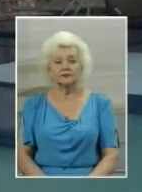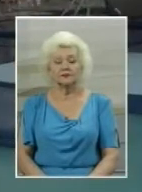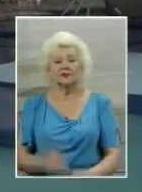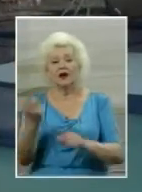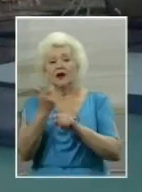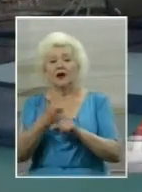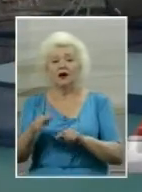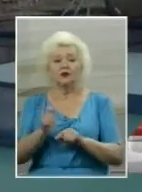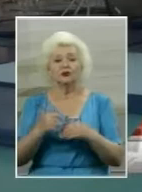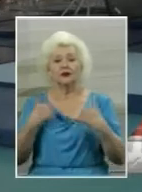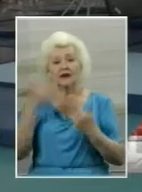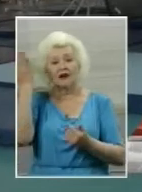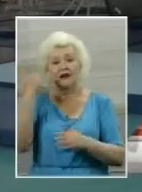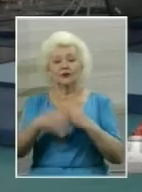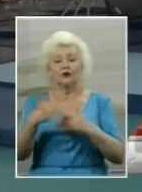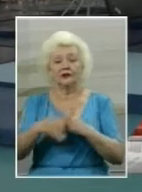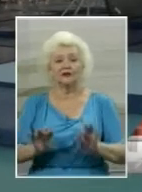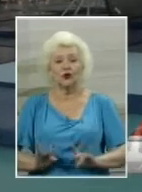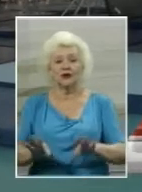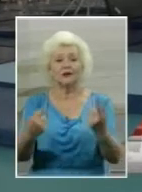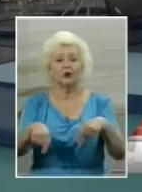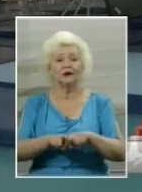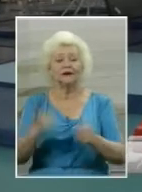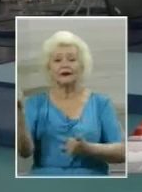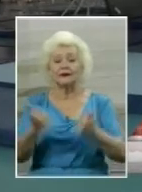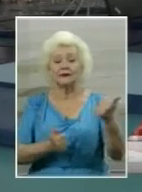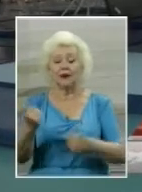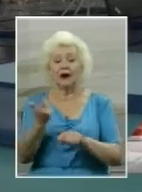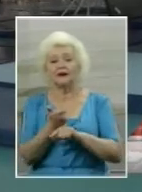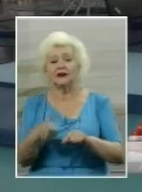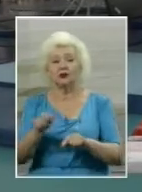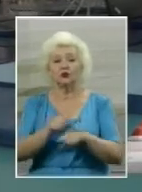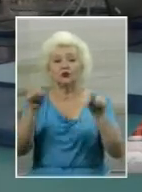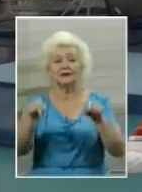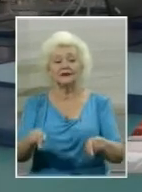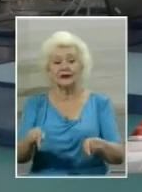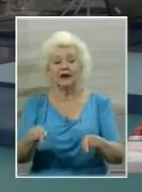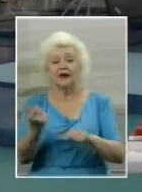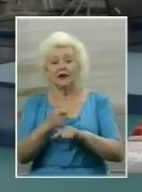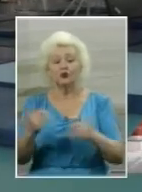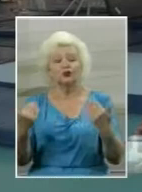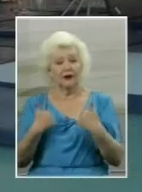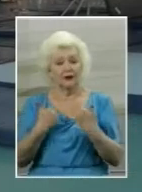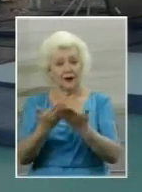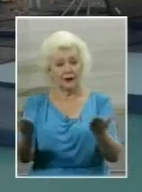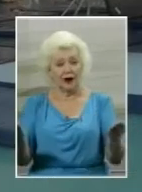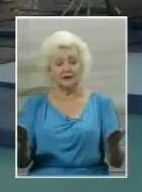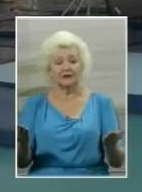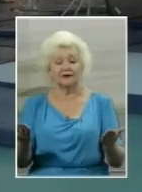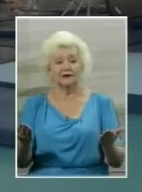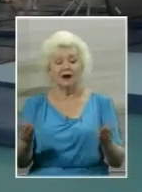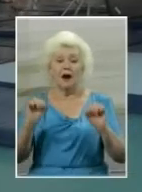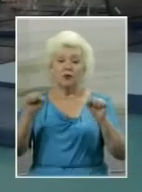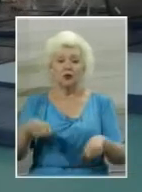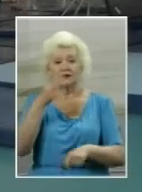Дуже давно в Херсоні не проходили такі змагання. Це дуже, дуже для нас,